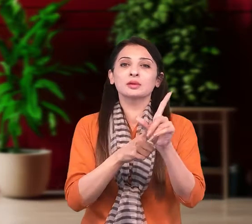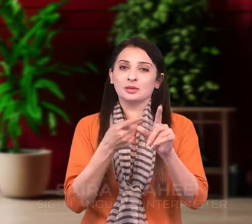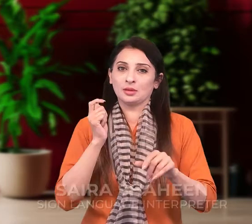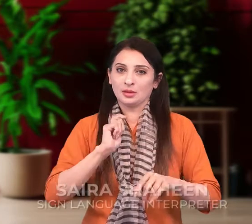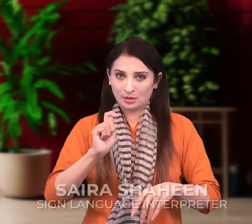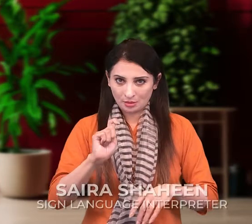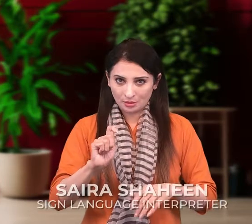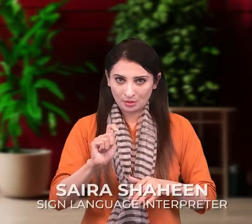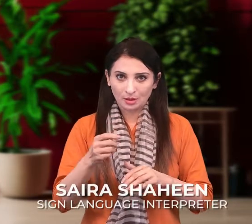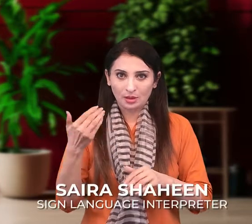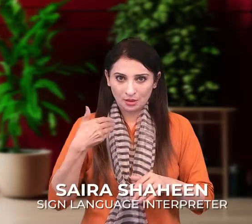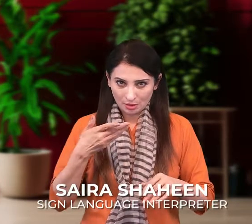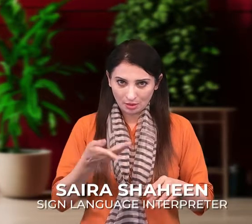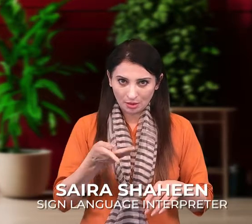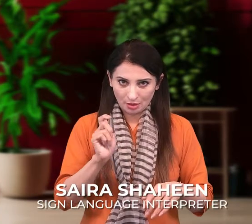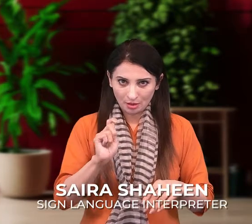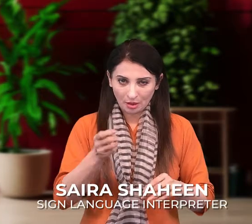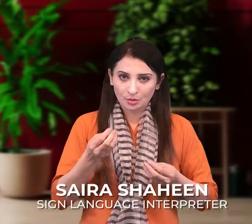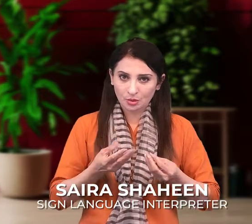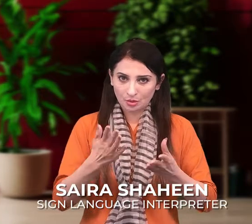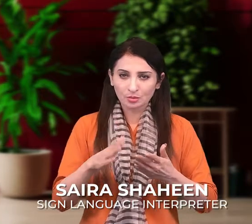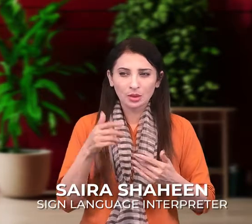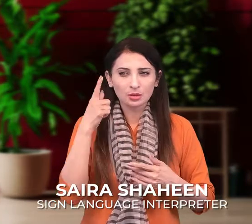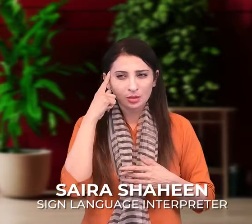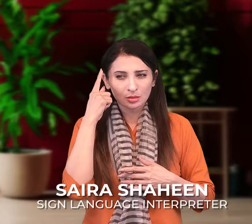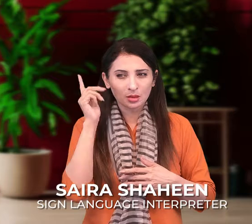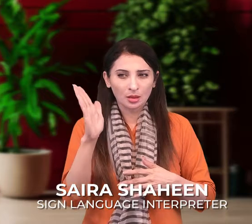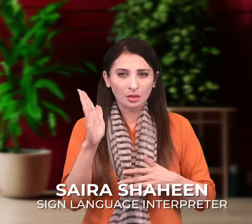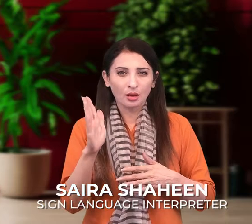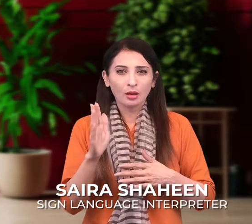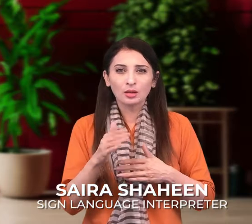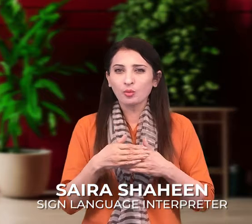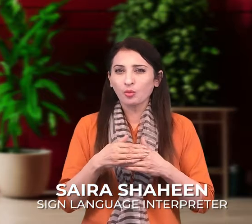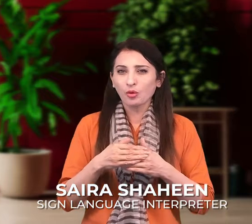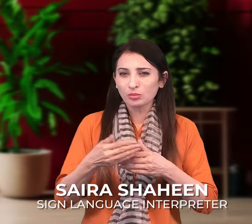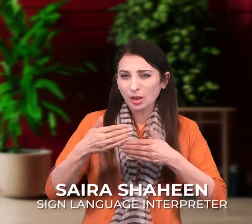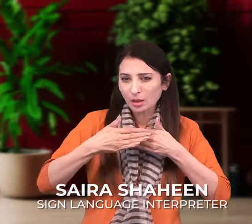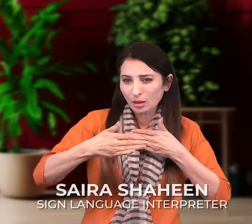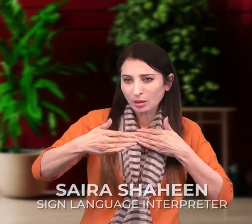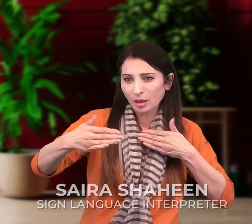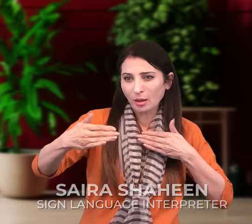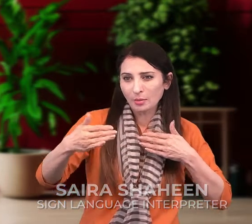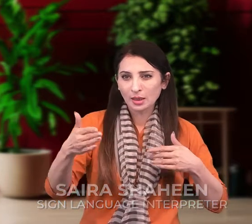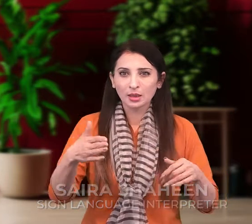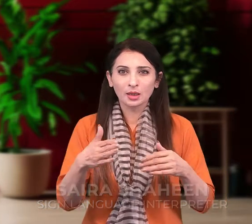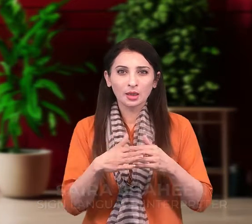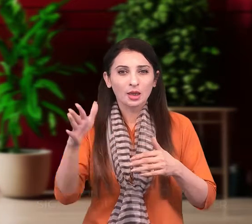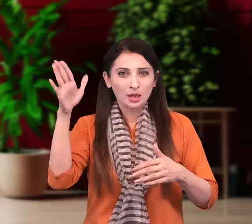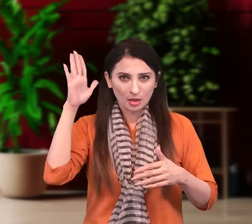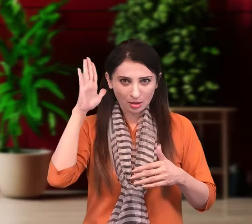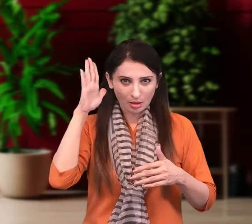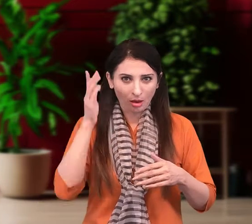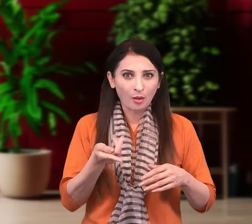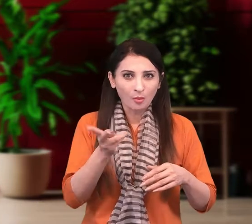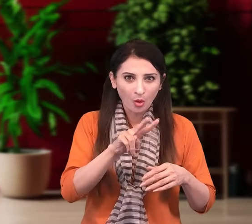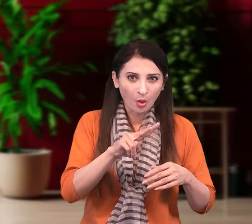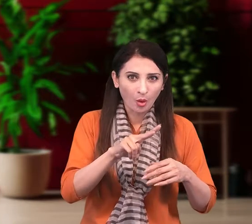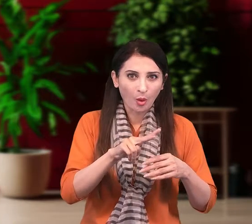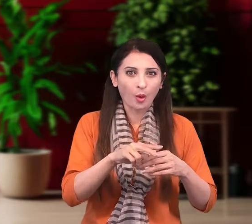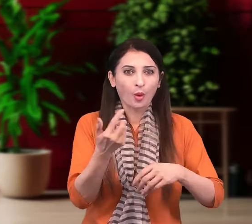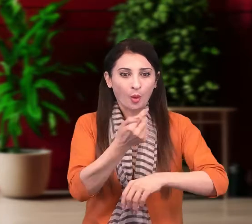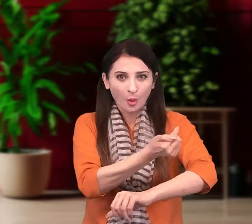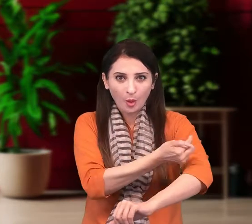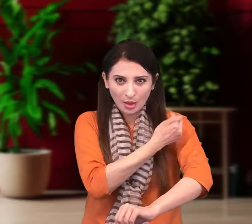हूँ। इस शोबे में आने के बाद मैंने नोटिस करा कि एक बहुत बड़ा गैप है बिटवीन इस्लाम और